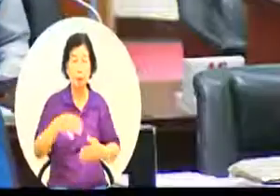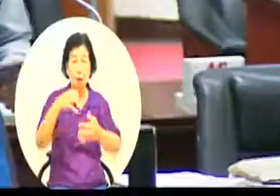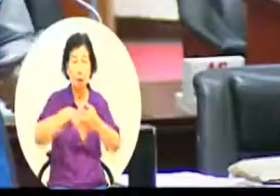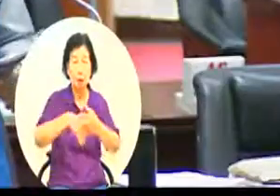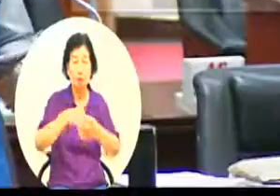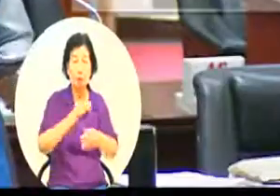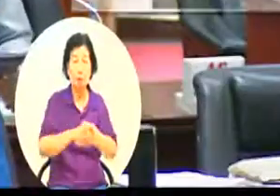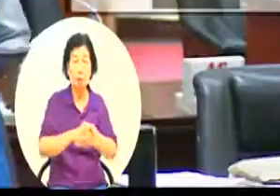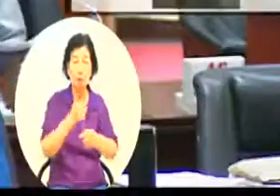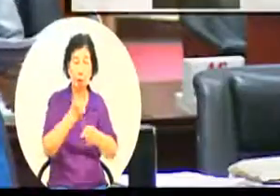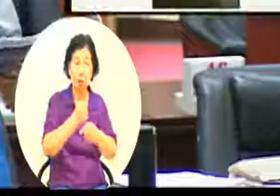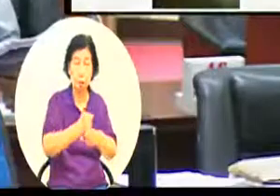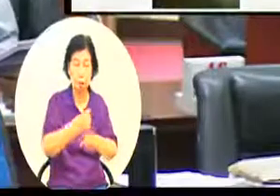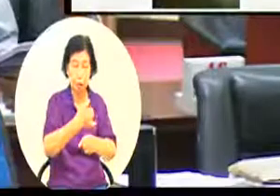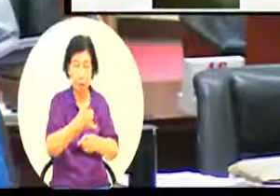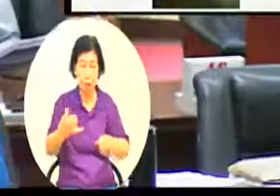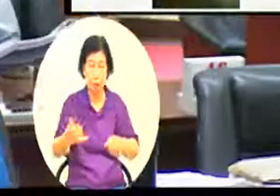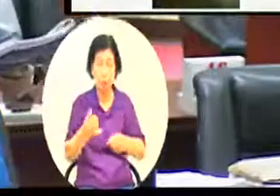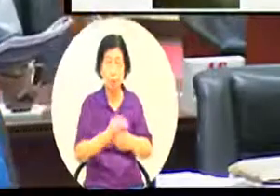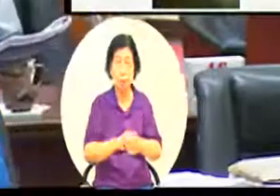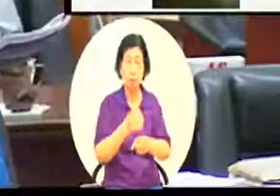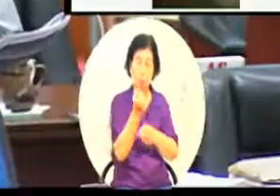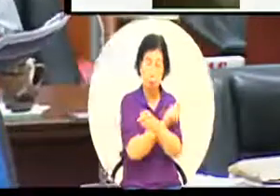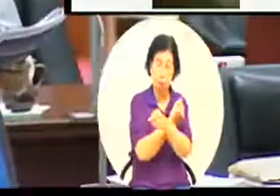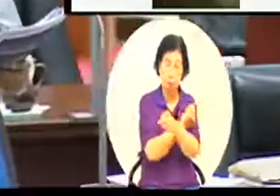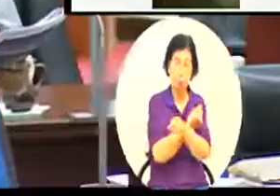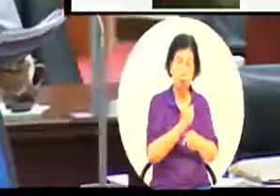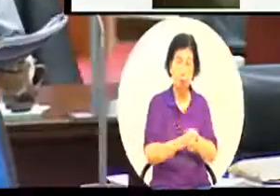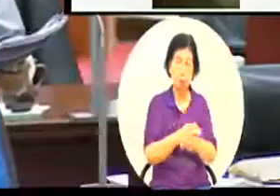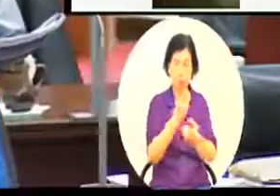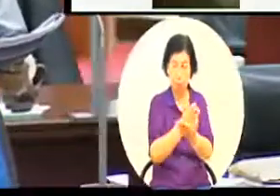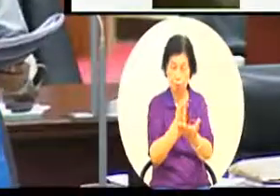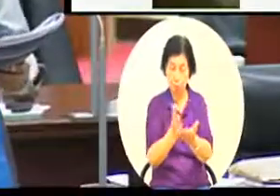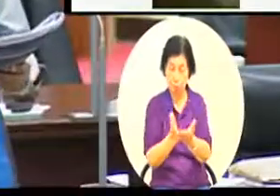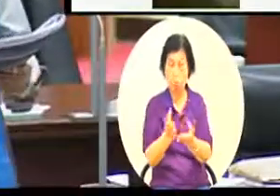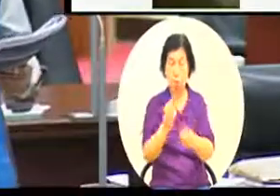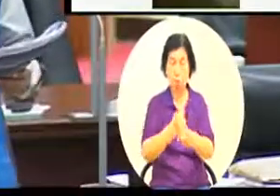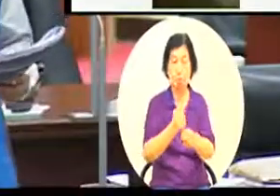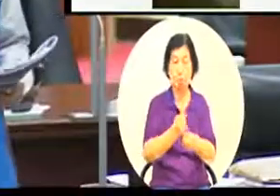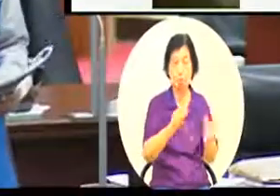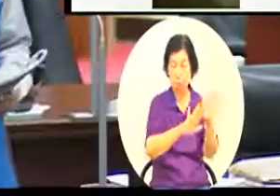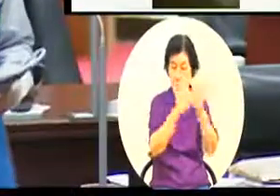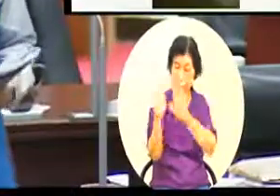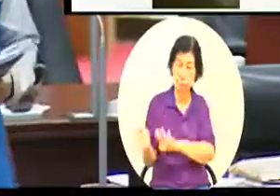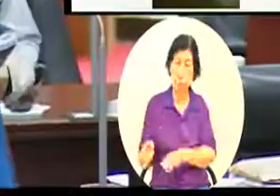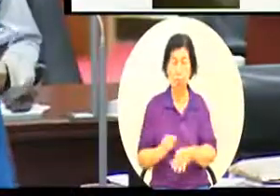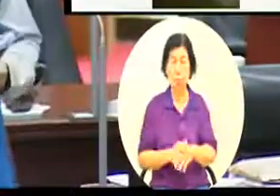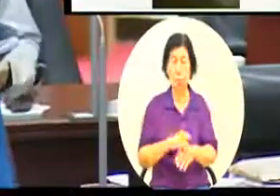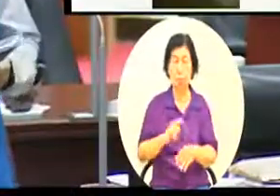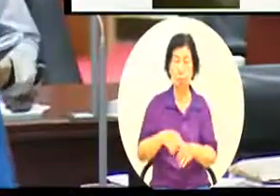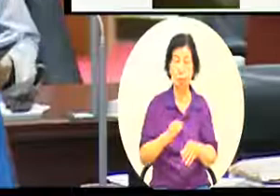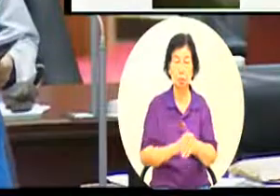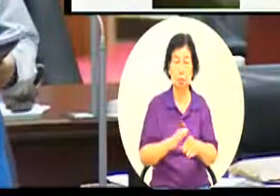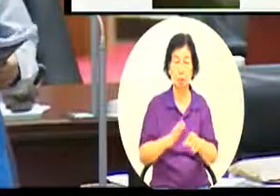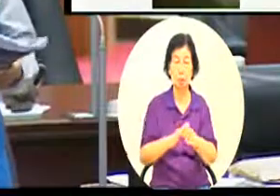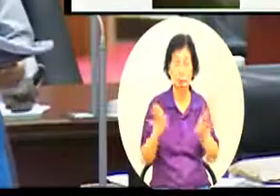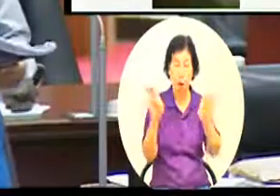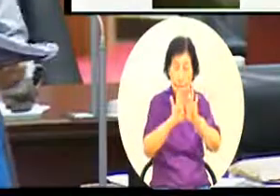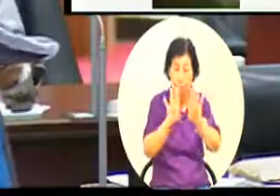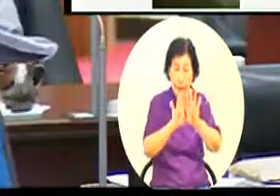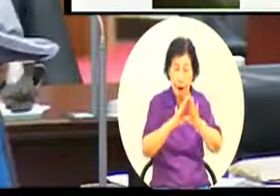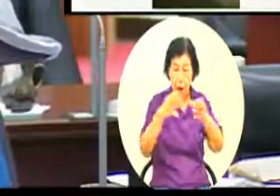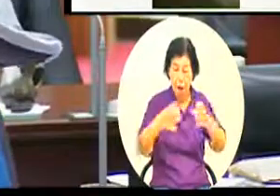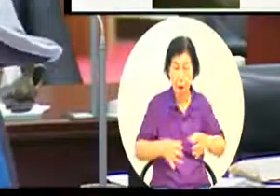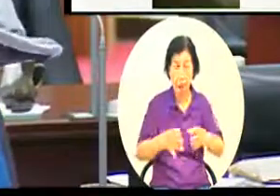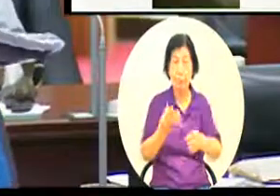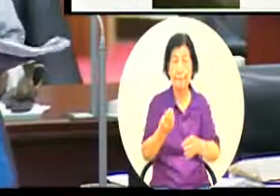的辛苦啊，要做很多的事情，而且尤其没有月台门的这个高架的这个车站，保